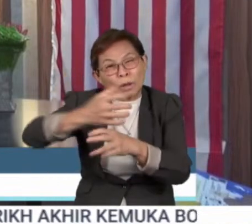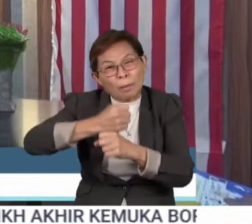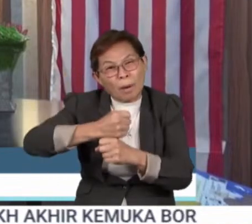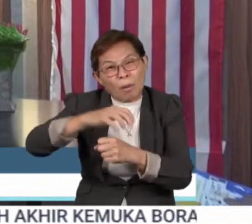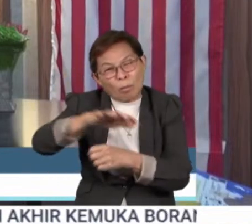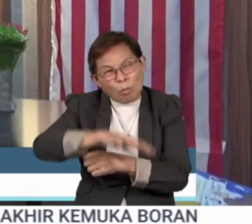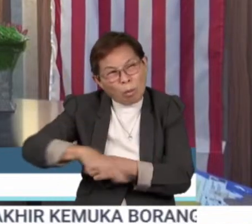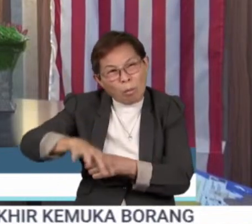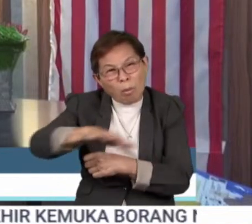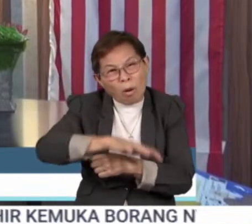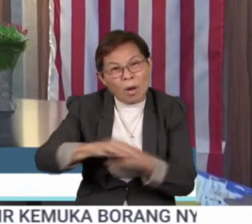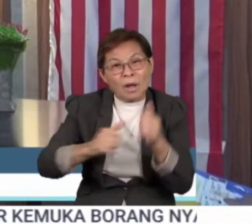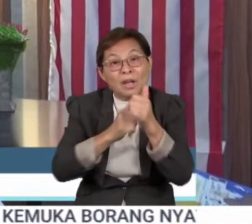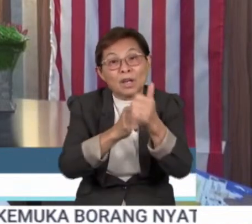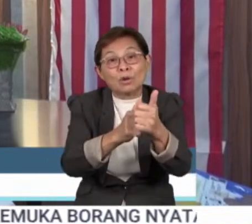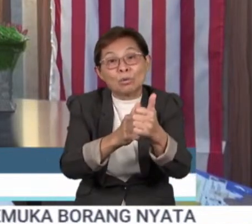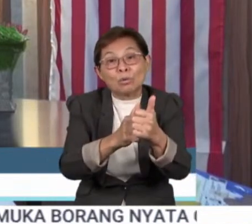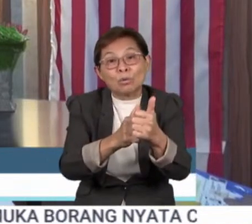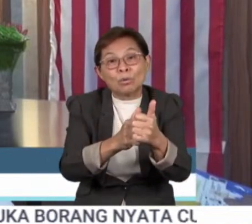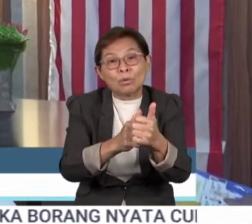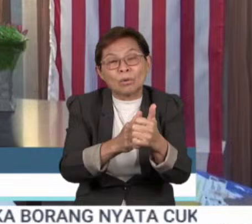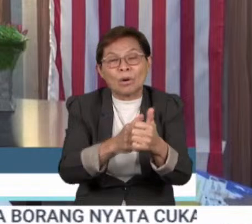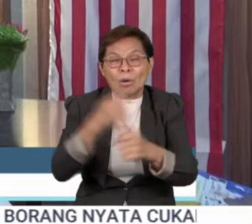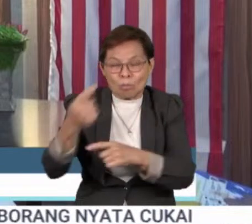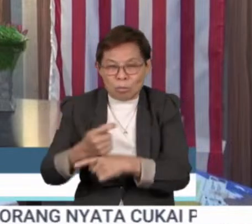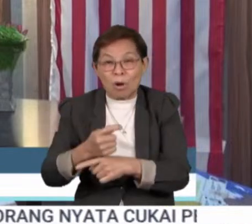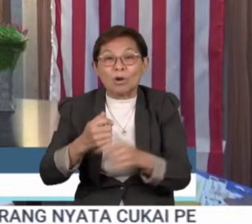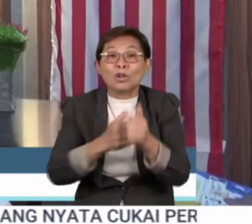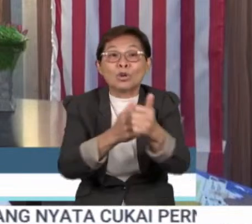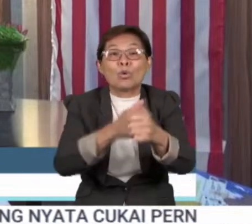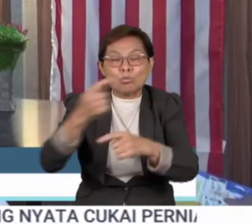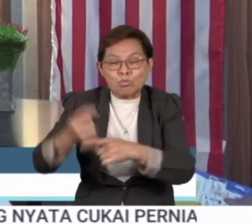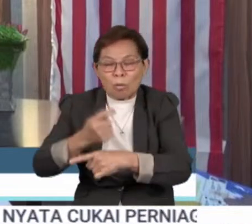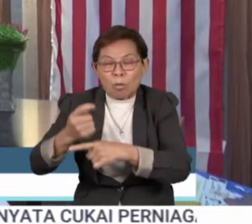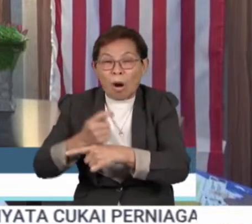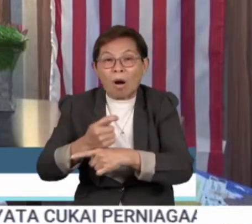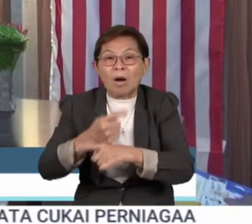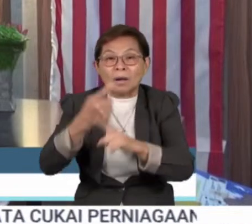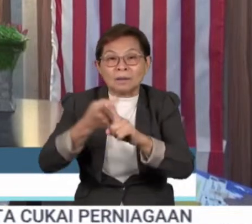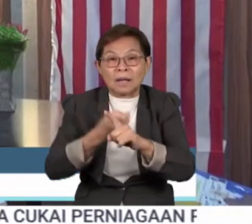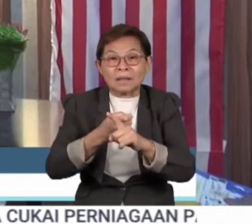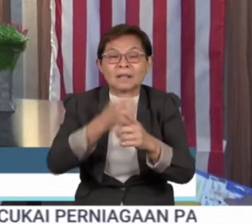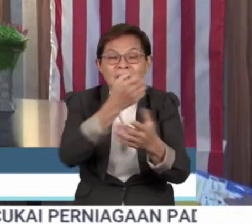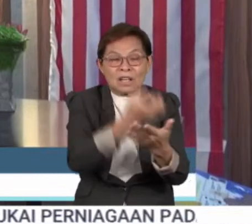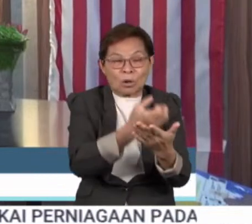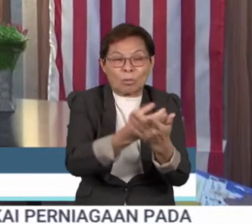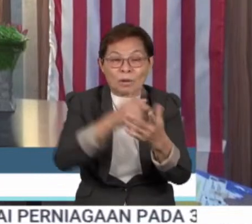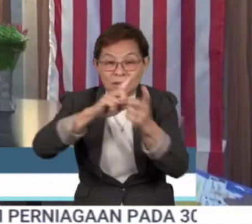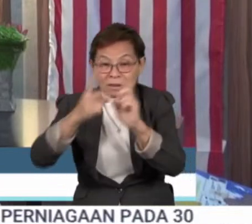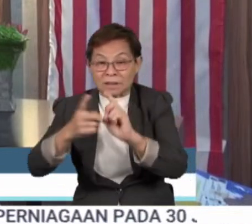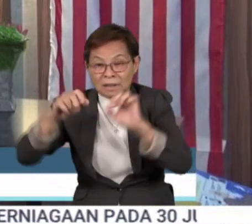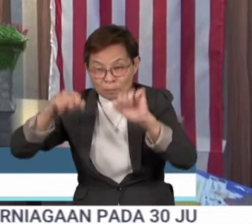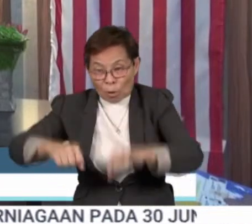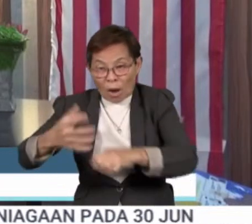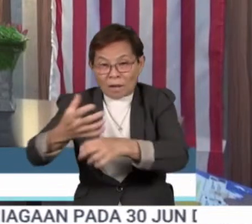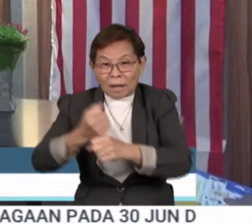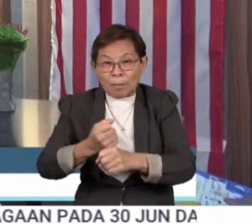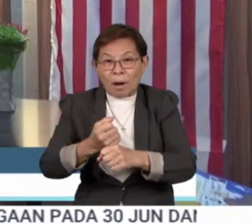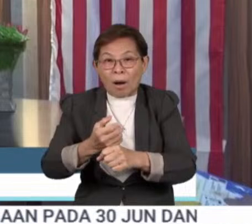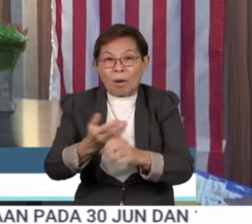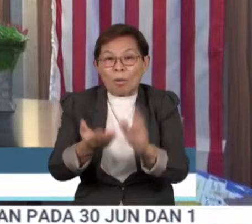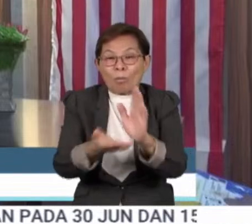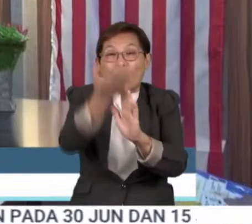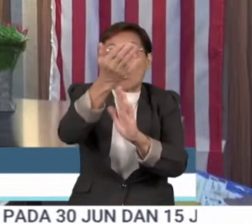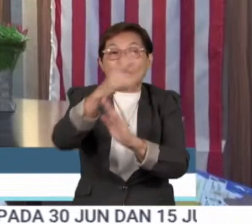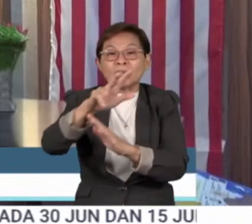apabila mengikuti kursus atau pelatihan yang berasaskan ekonomi digital ni, beliau dapat meningkatkan